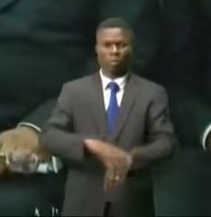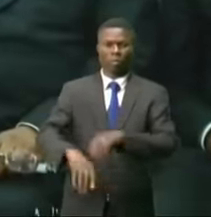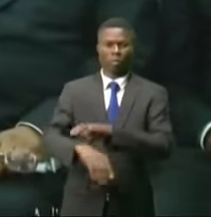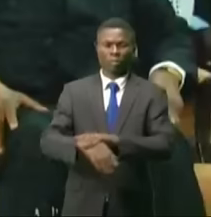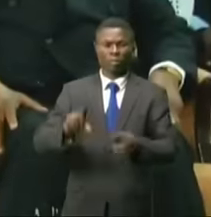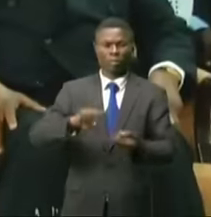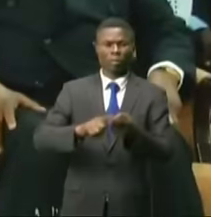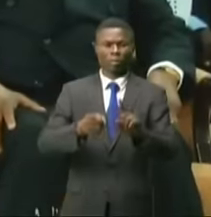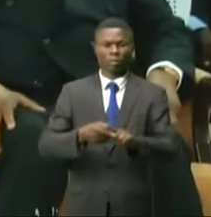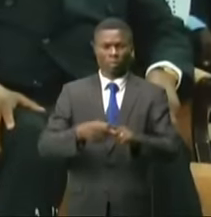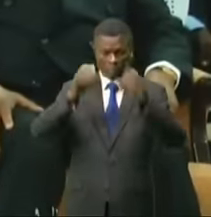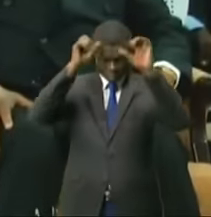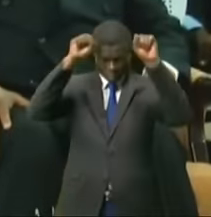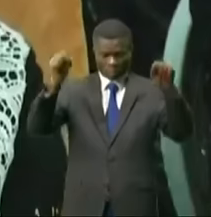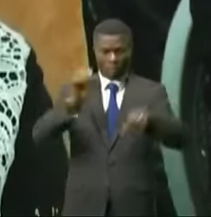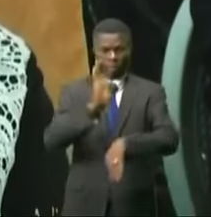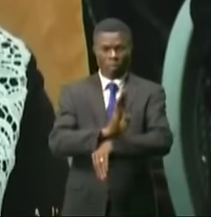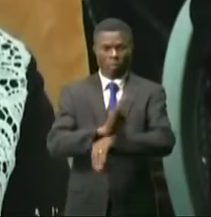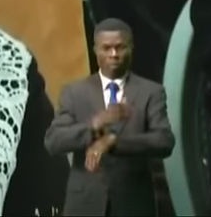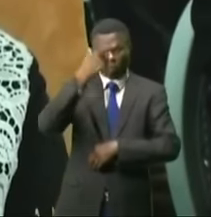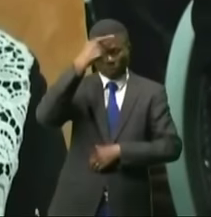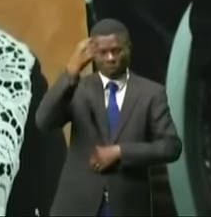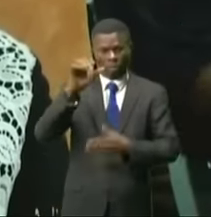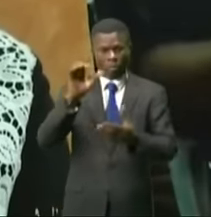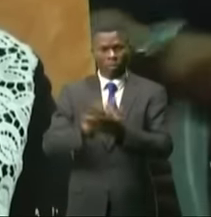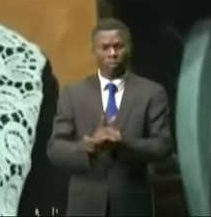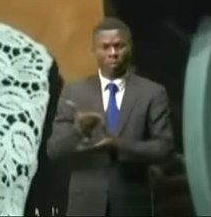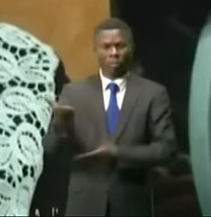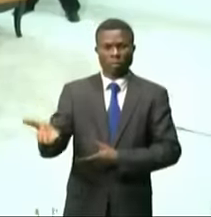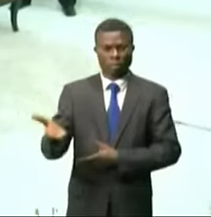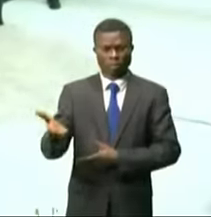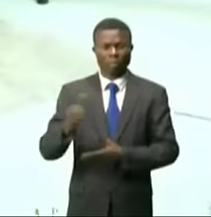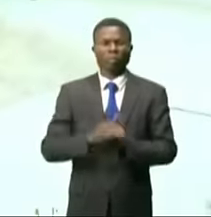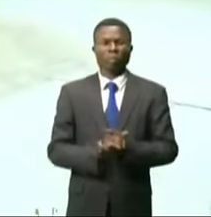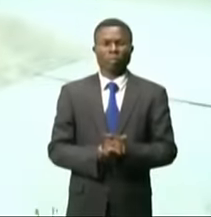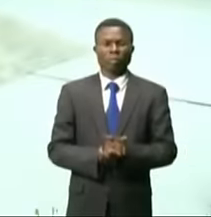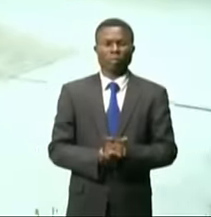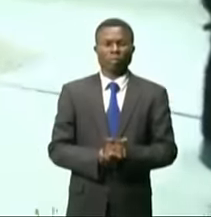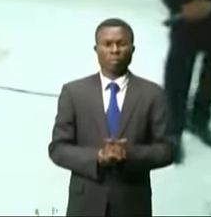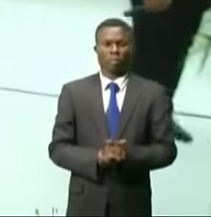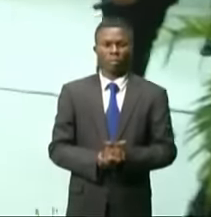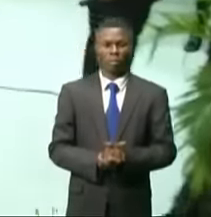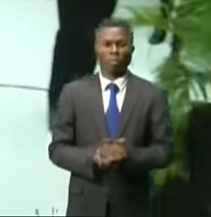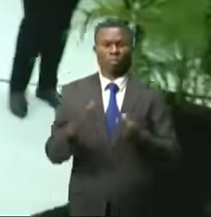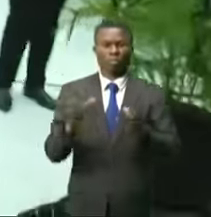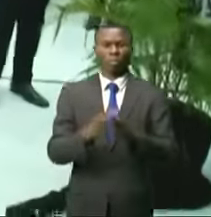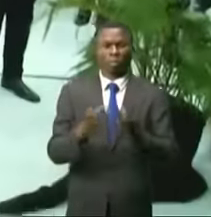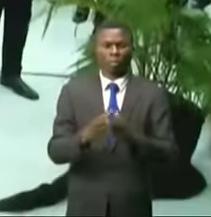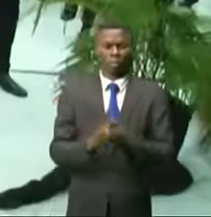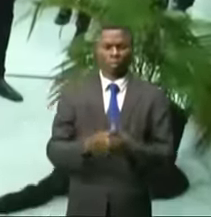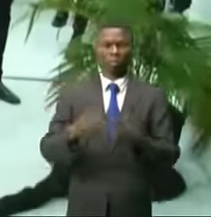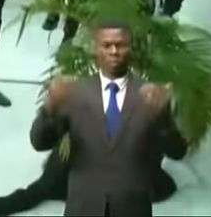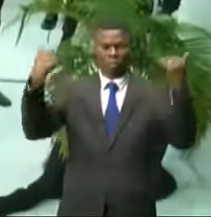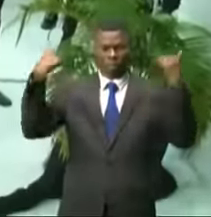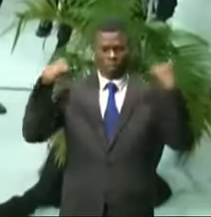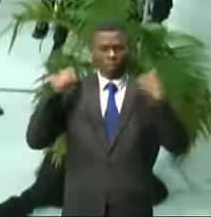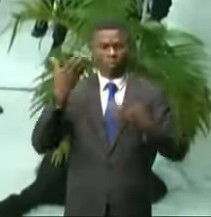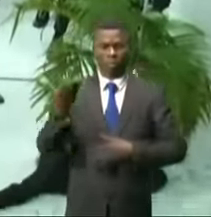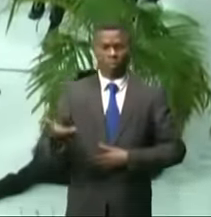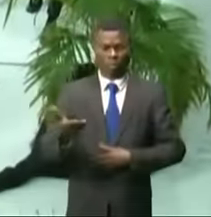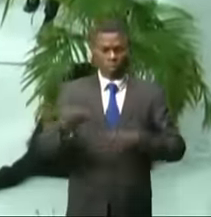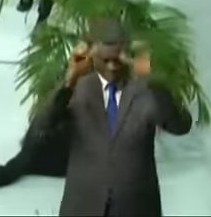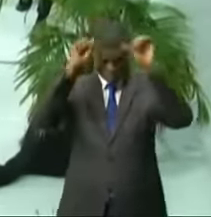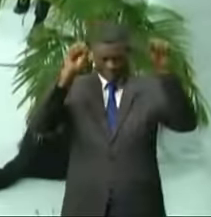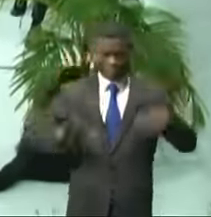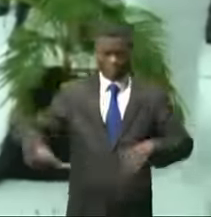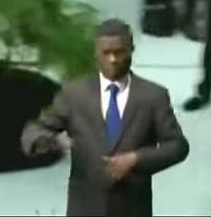son homologue Denis Sassou Nguesso et son épouse éprouvée. Accompagné de quelques officiels, le chef